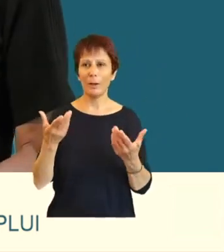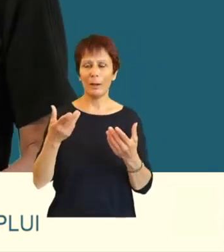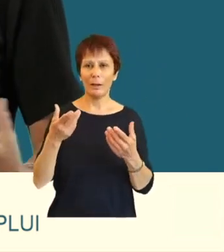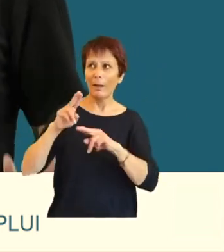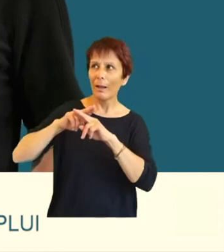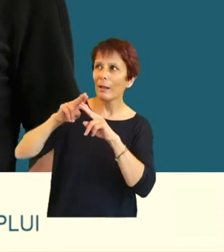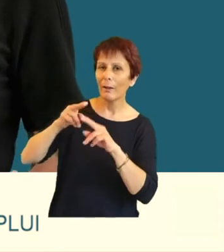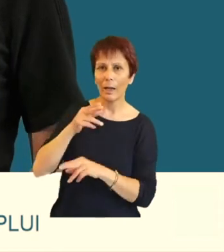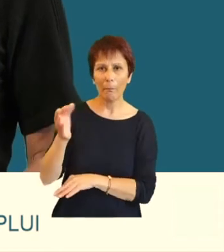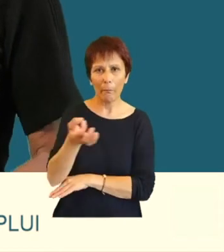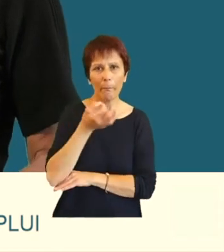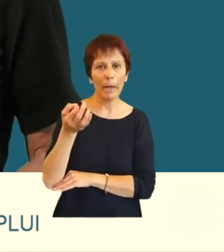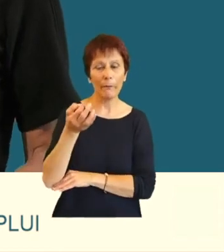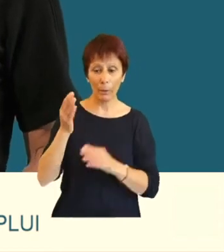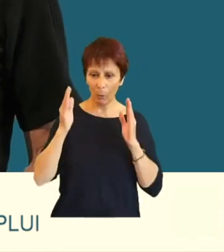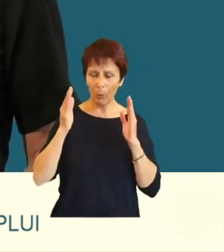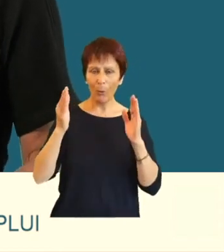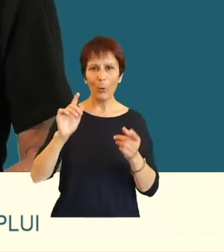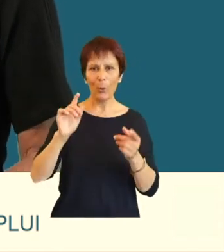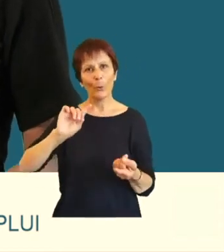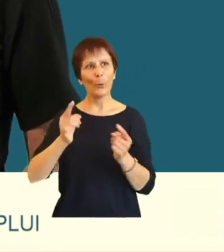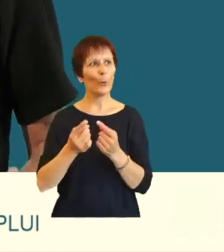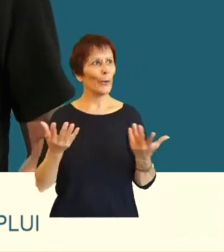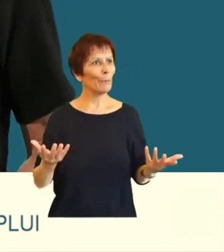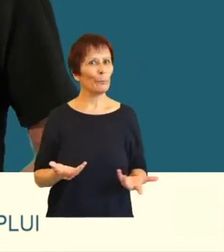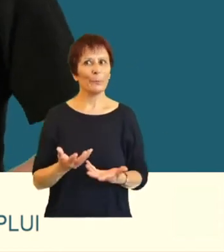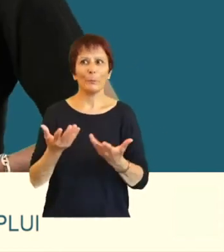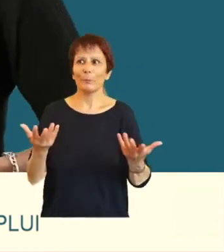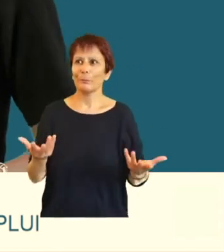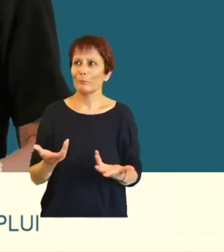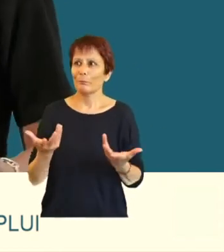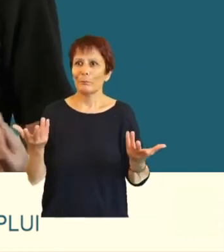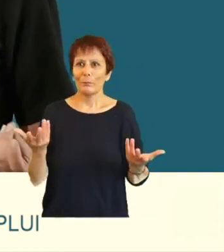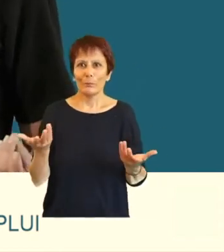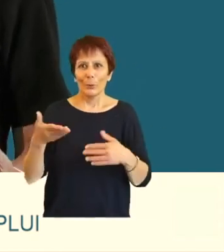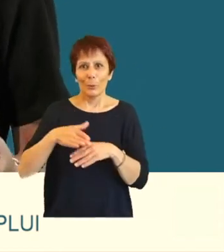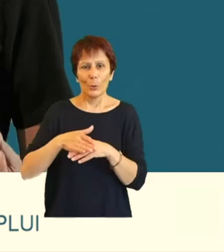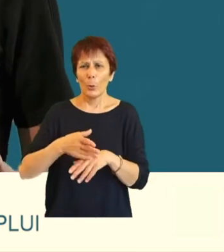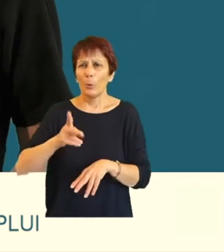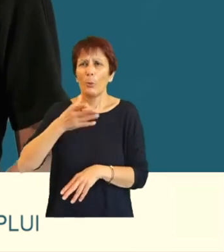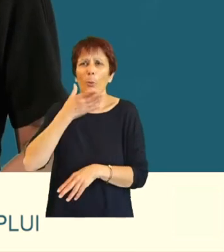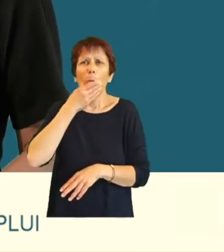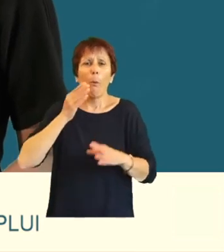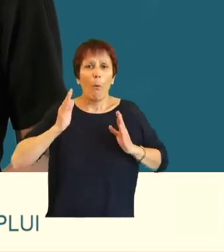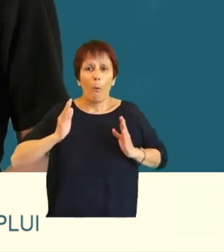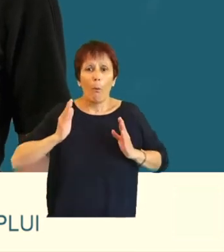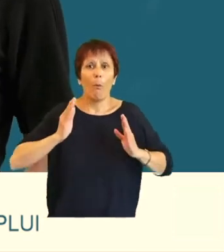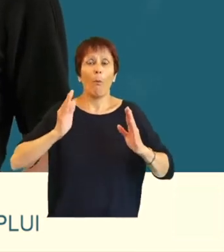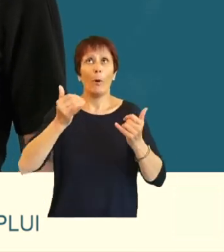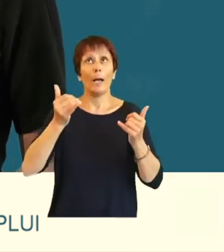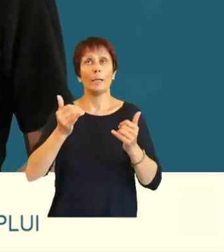Et on voit bien que le cours Liotto reprend une dimension qui est un des plus beaux cours